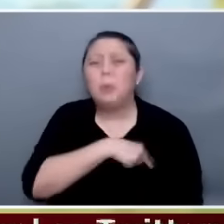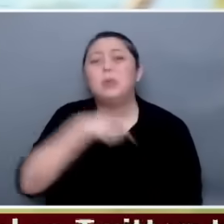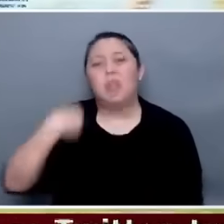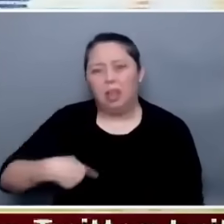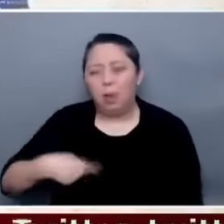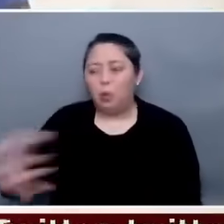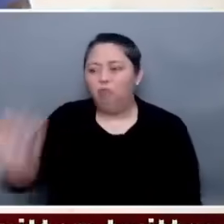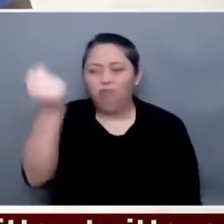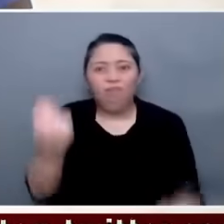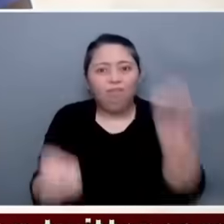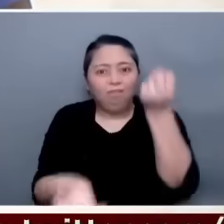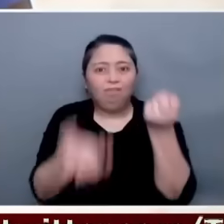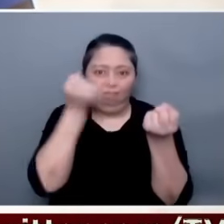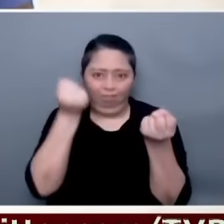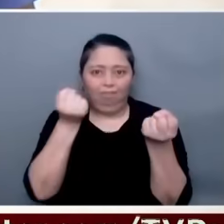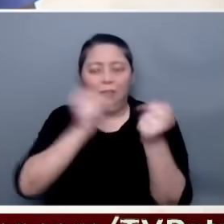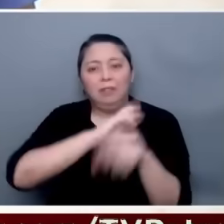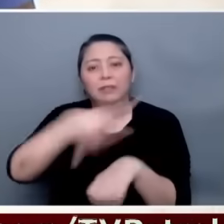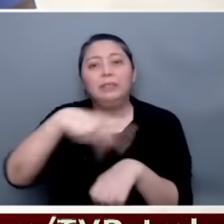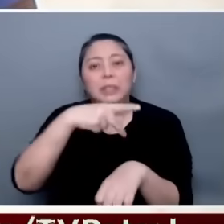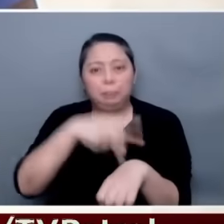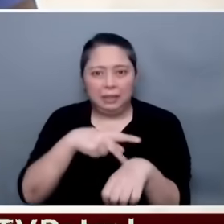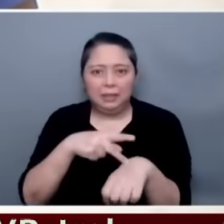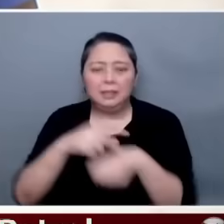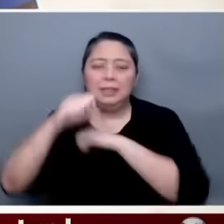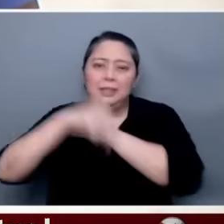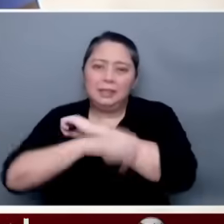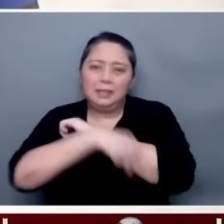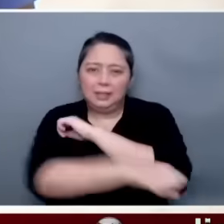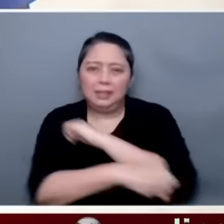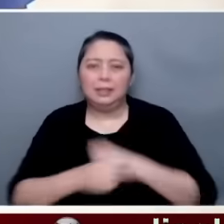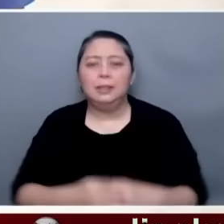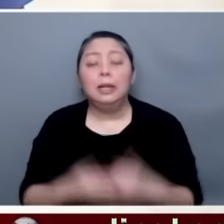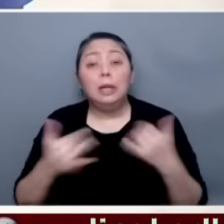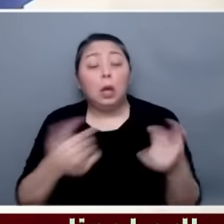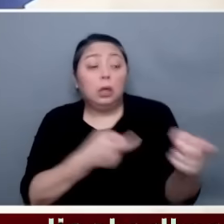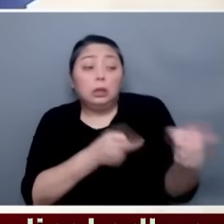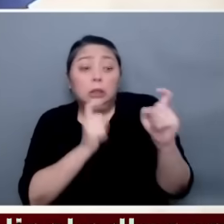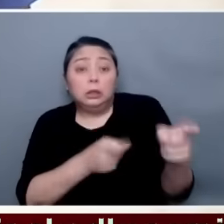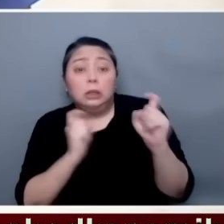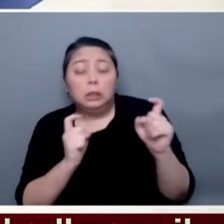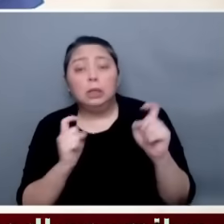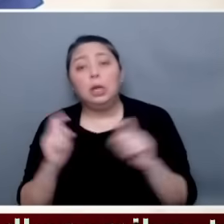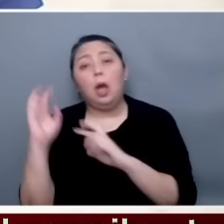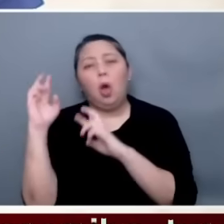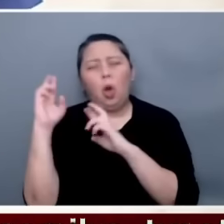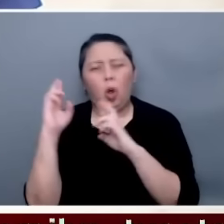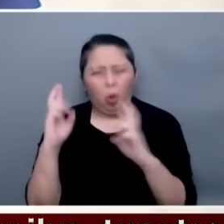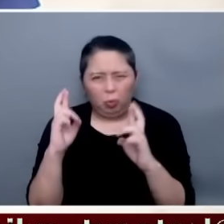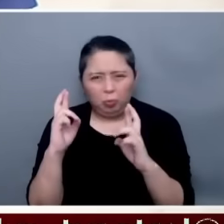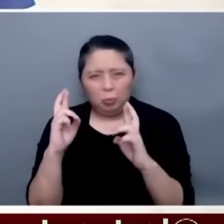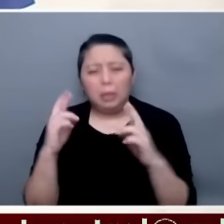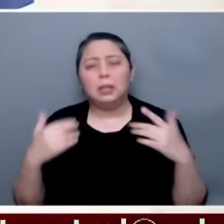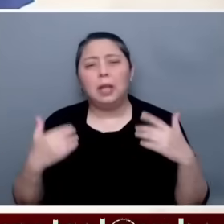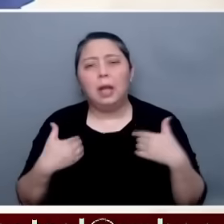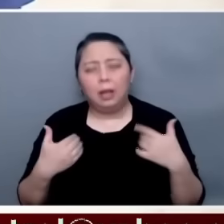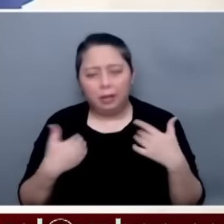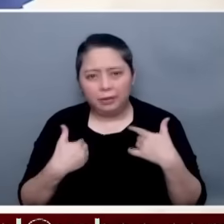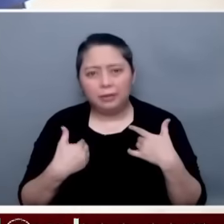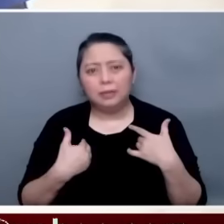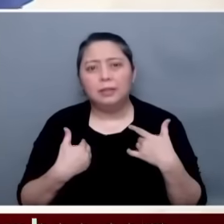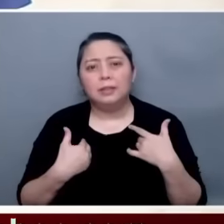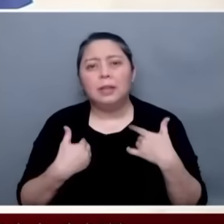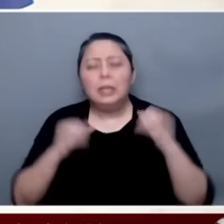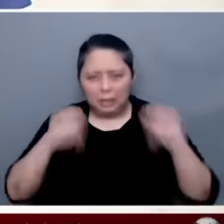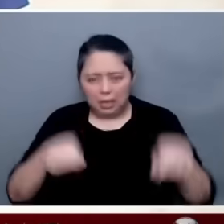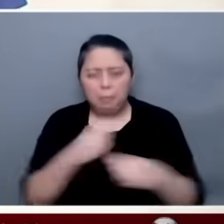yun na iniwan natin. Patuloy na umaasa ang mga mangingisda dito sa Pag-asa Island na hindi magtatagal. Malaya silang makakabalik